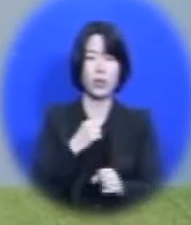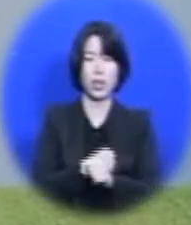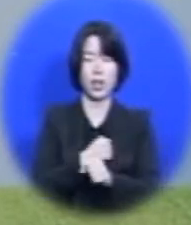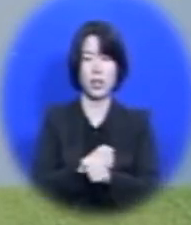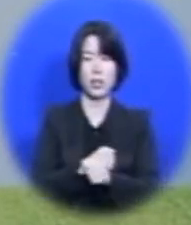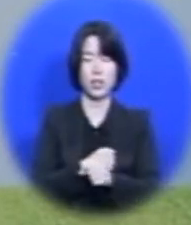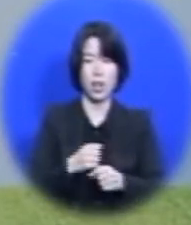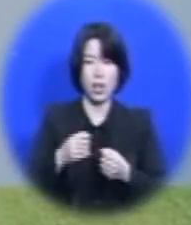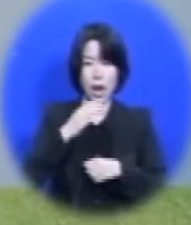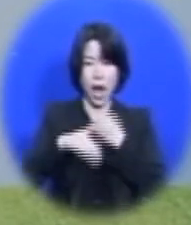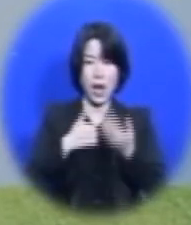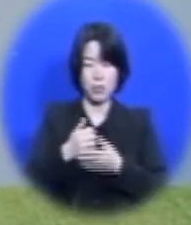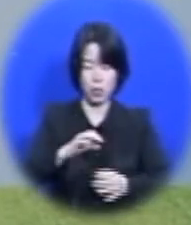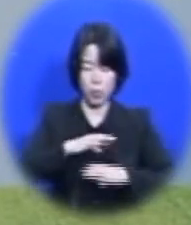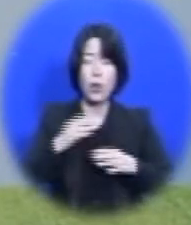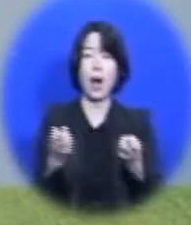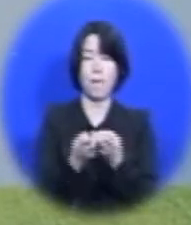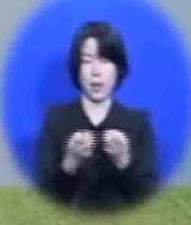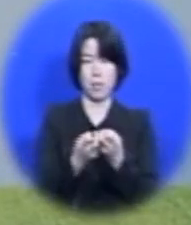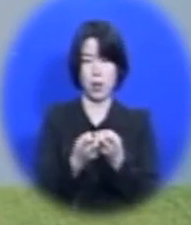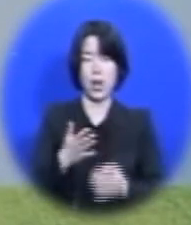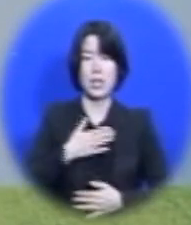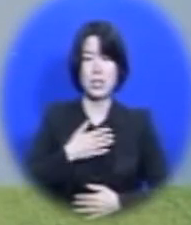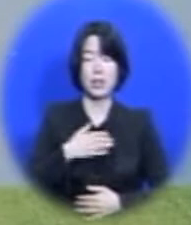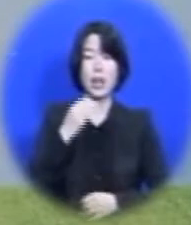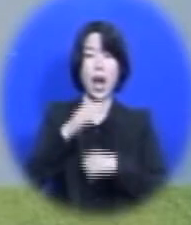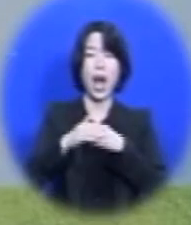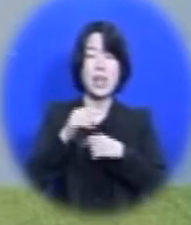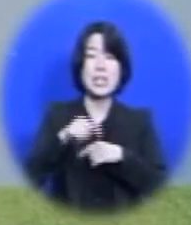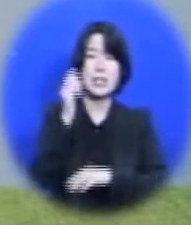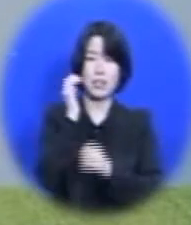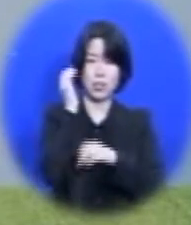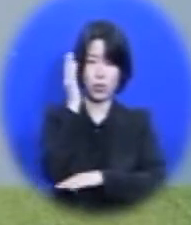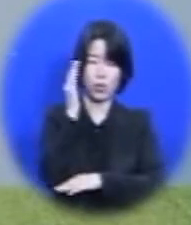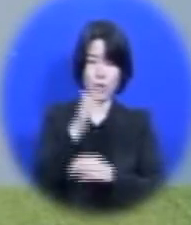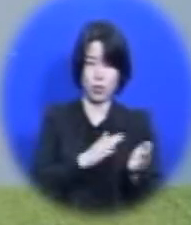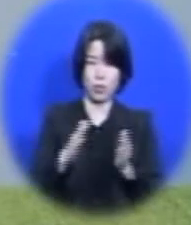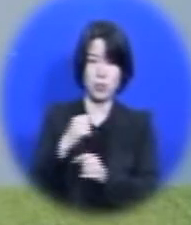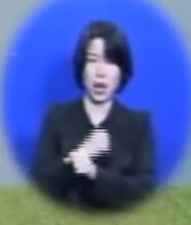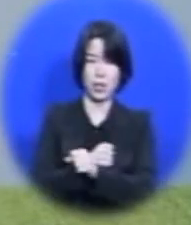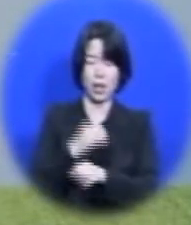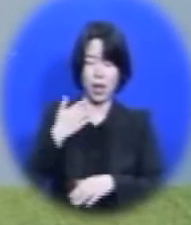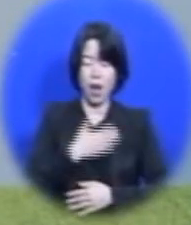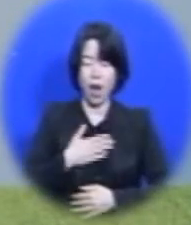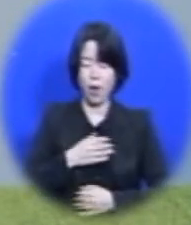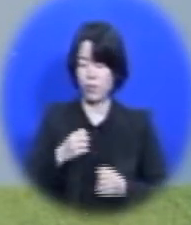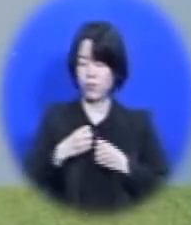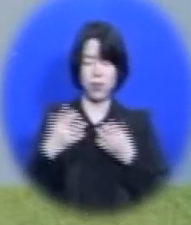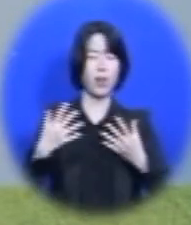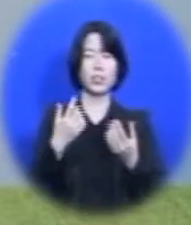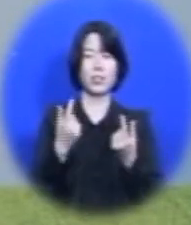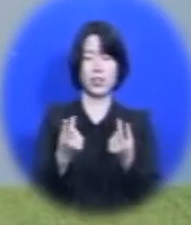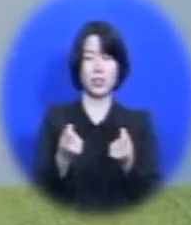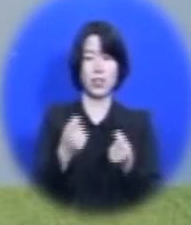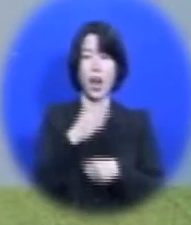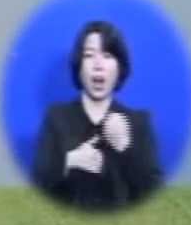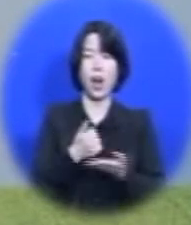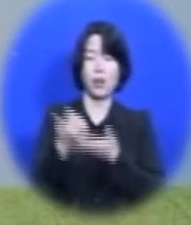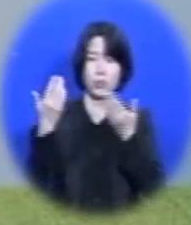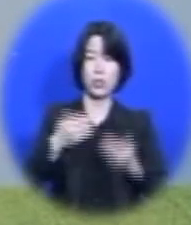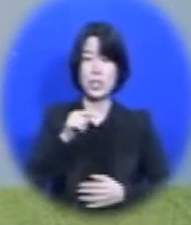놀라운 하나님의 방법입니다. 저는 이 설교를 준비하면서 정말 가슴이 터질 것 같았어요. 하나님이 주시는